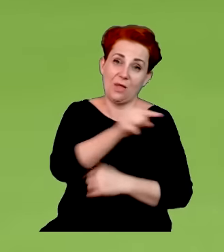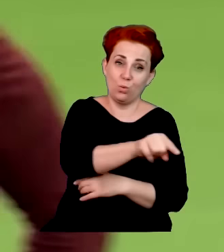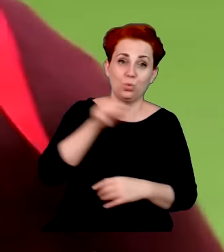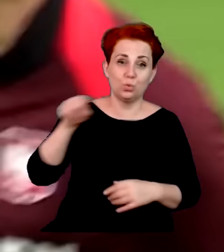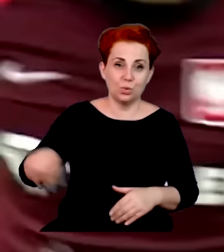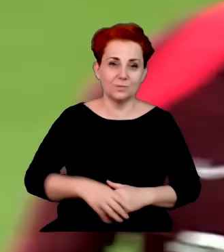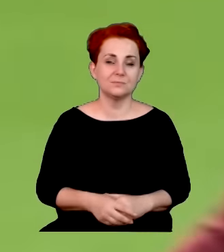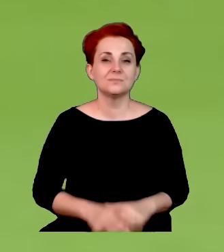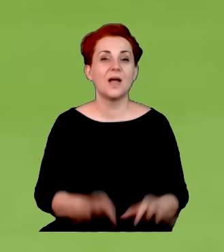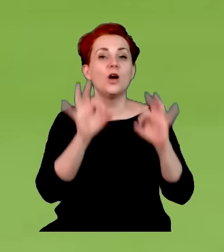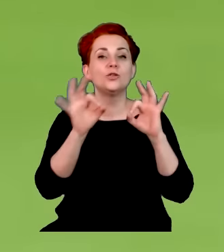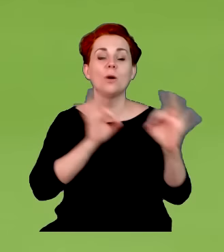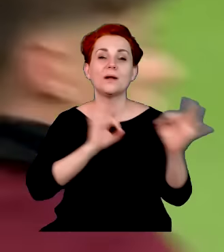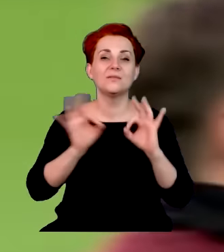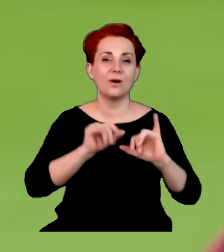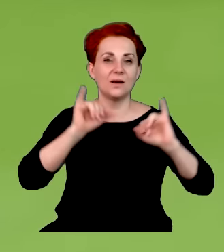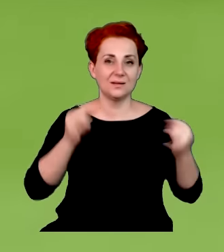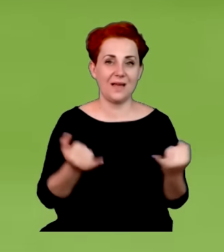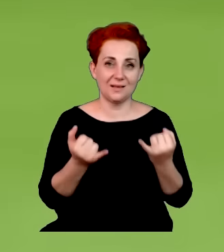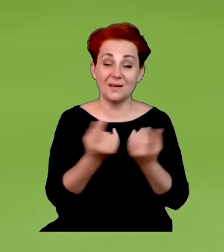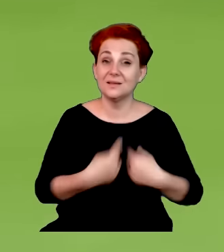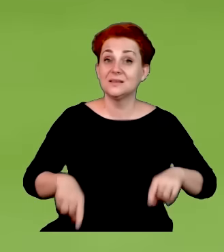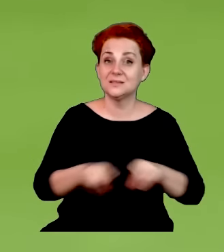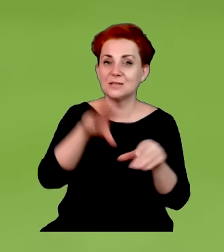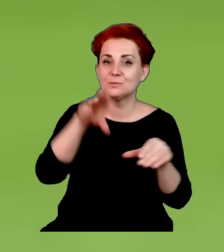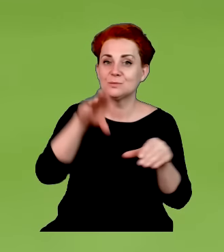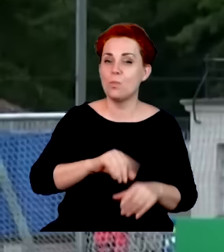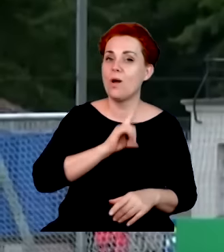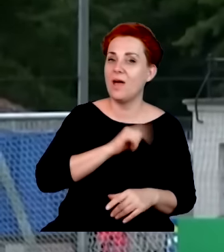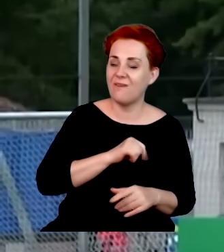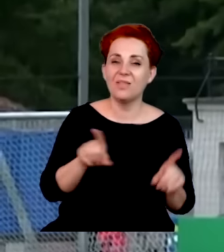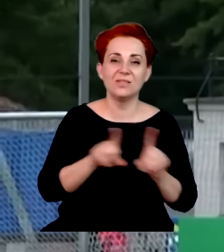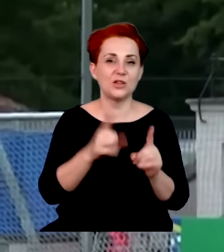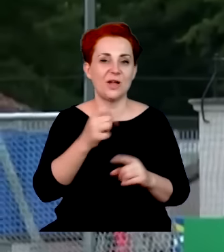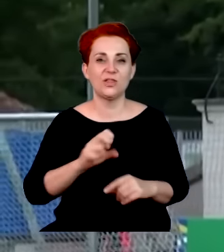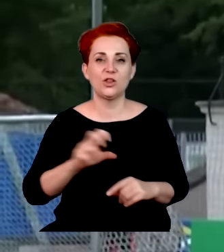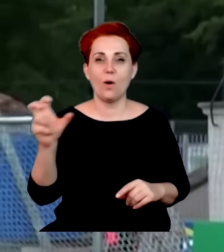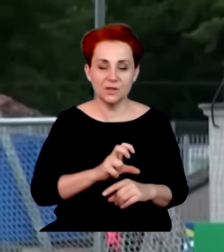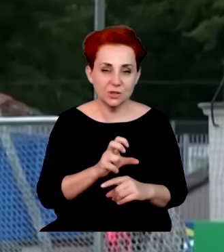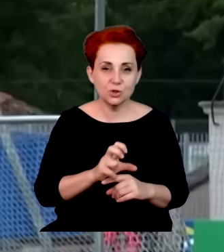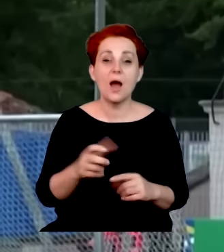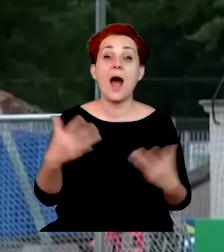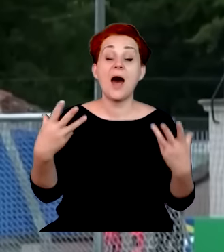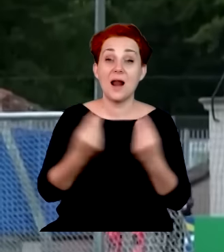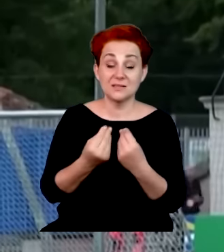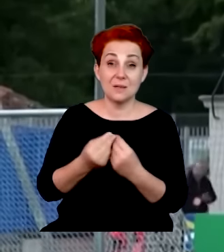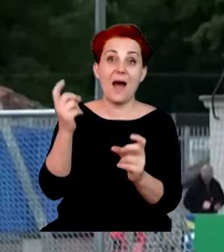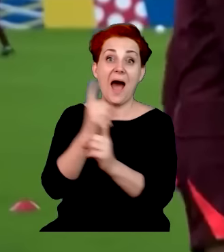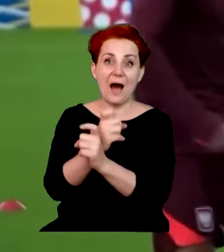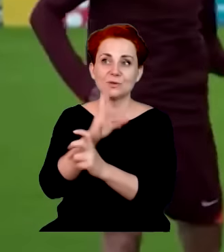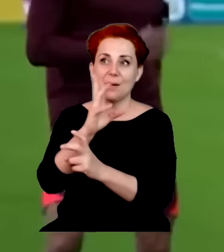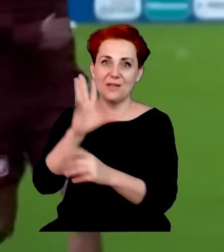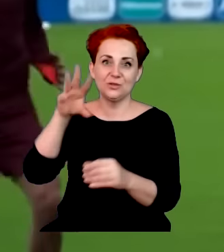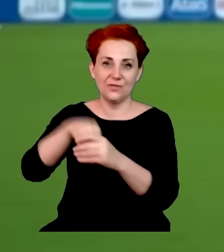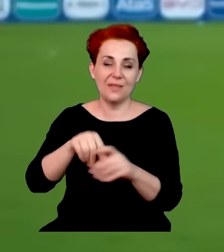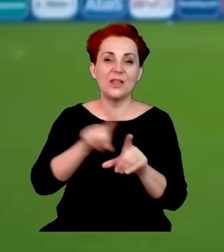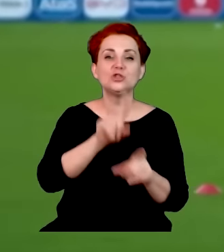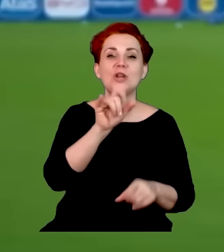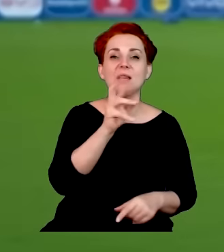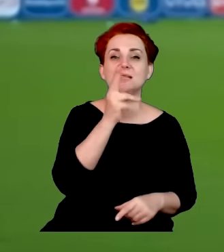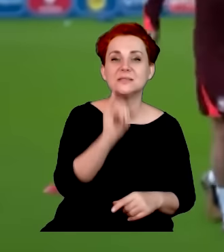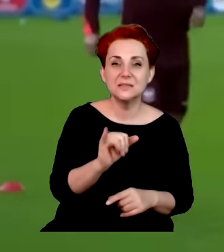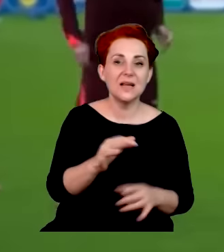Dobre wiadomości są takie, że dzisiaj z zespołem trenowali Robert Lewandowski i Paweł Dawidowicz, którzy mają z Austrią zagrać. Zagrać ma też Piotr Zieliński, który jednak